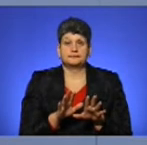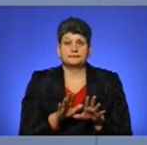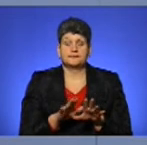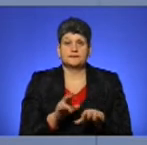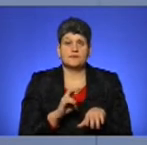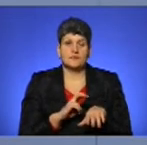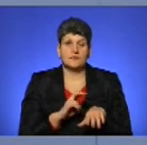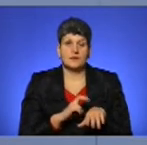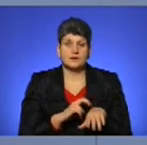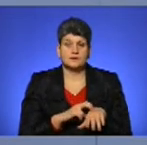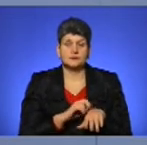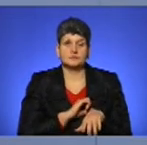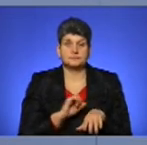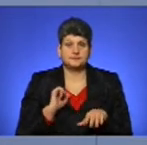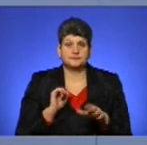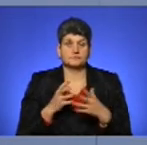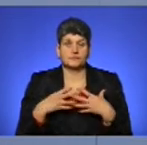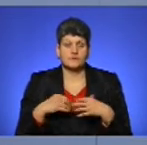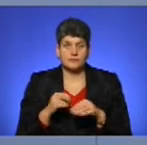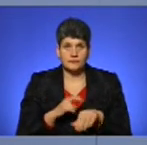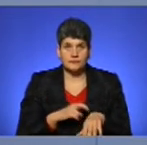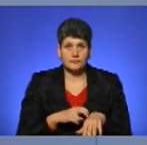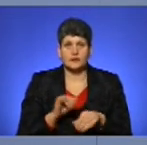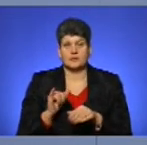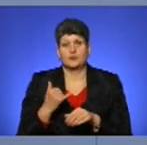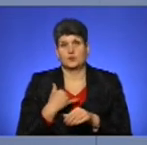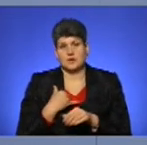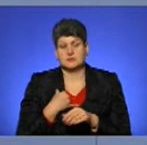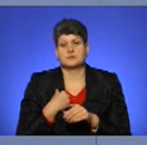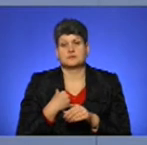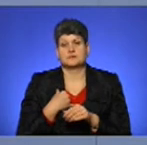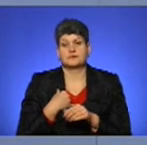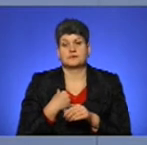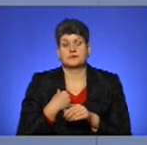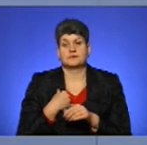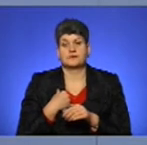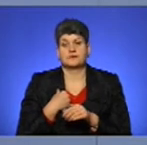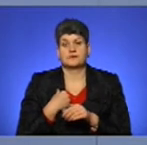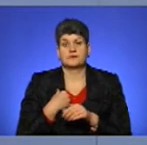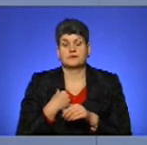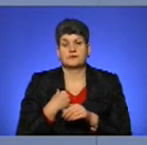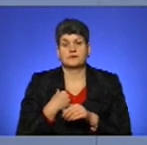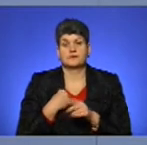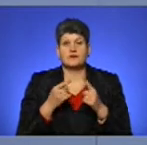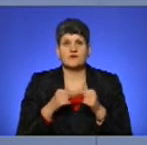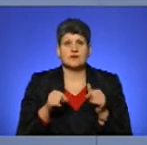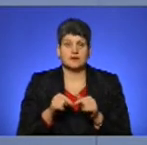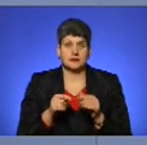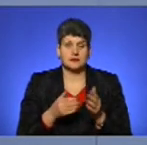дільничним лікарем-педіатром чи сімейним зараз лікарем, і у нас в амбулаторному